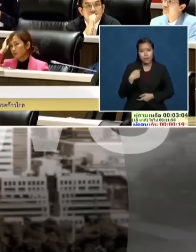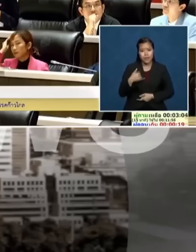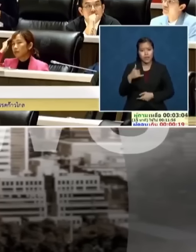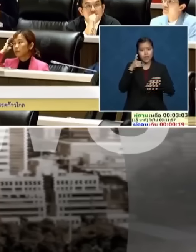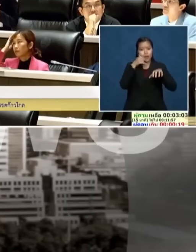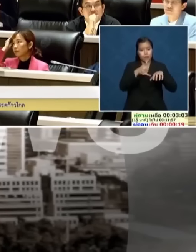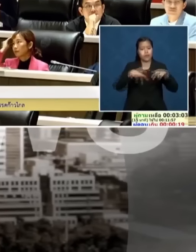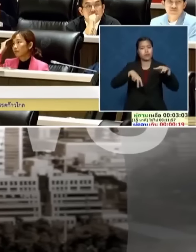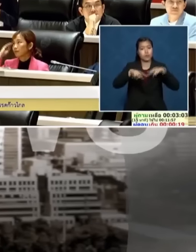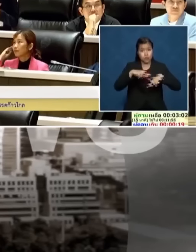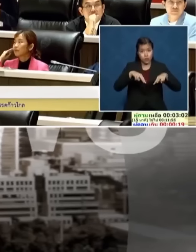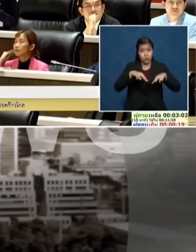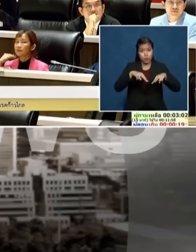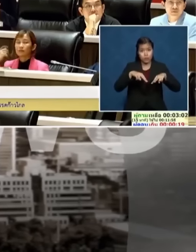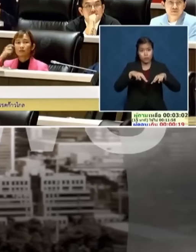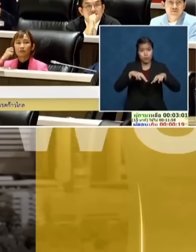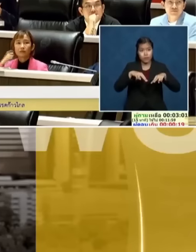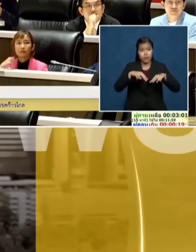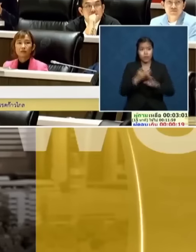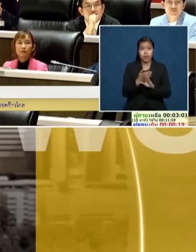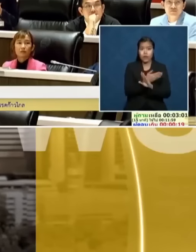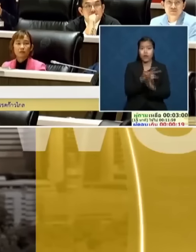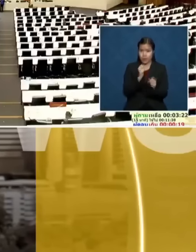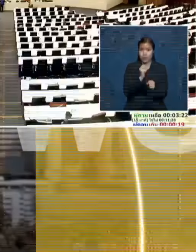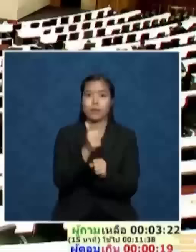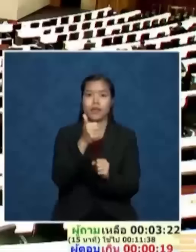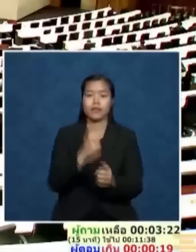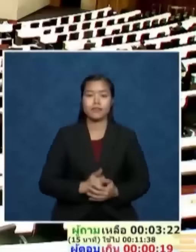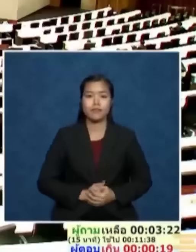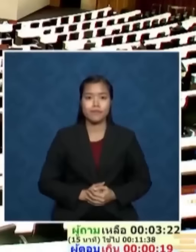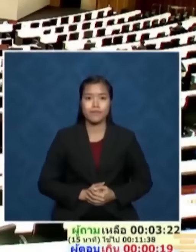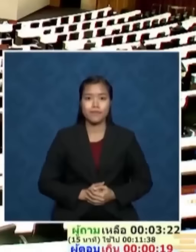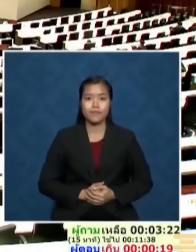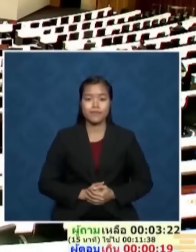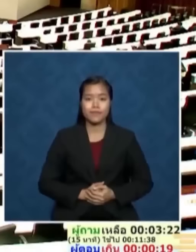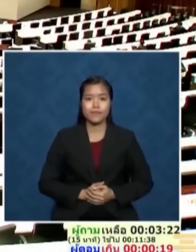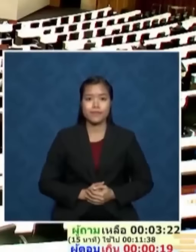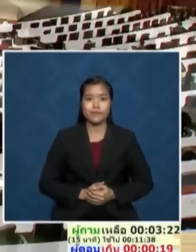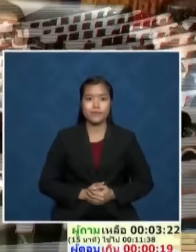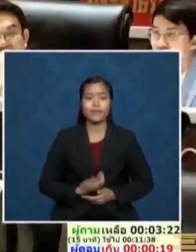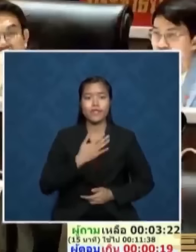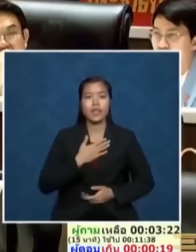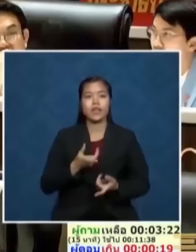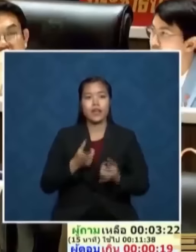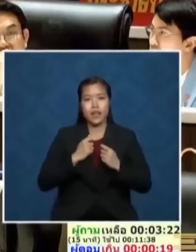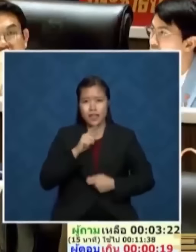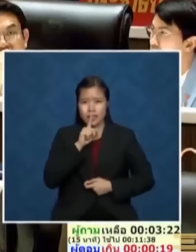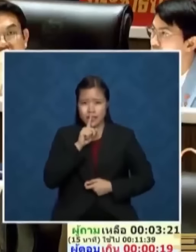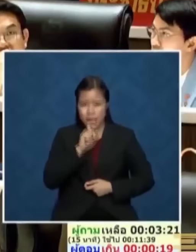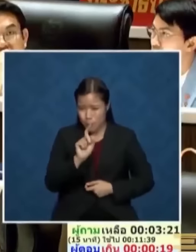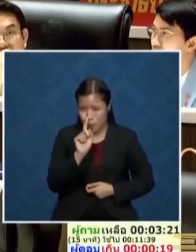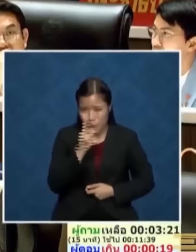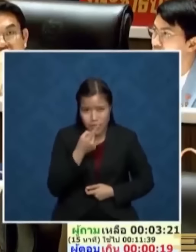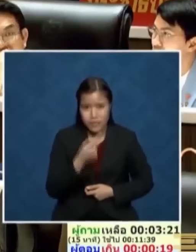นี่นะไปฟังคำอธิบายชี้แจงเพิ่มเติม เรียนท่านประธานค่ะดิฉันขออนุญาตถามย้ำอีกรอ